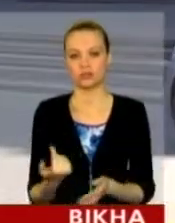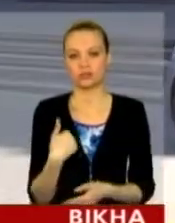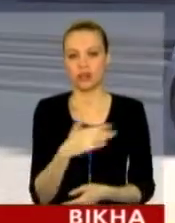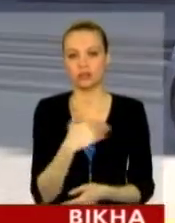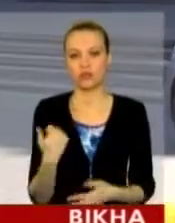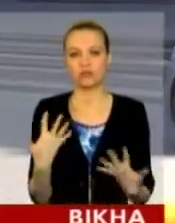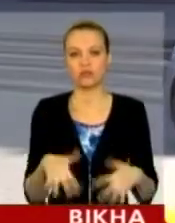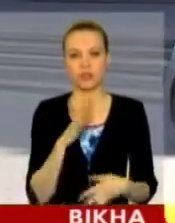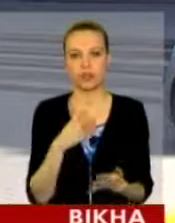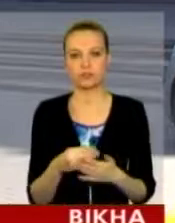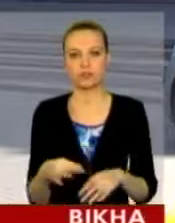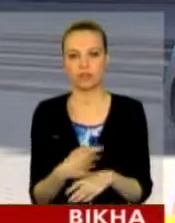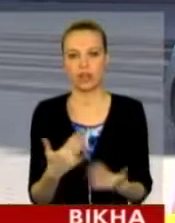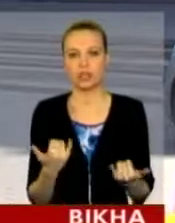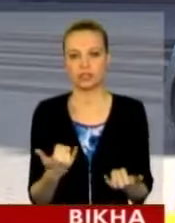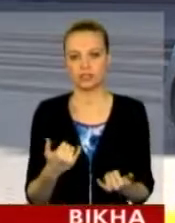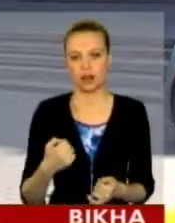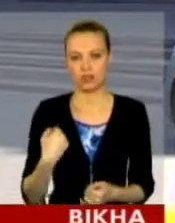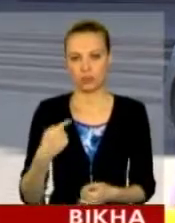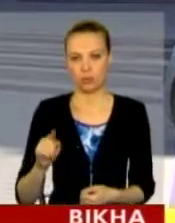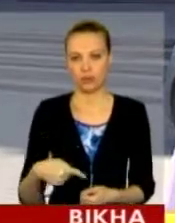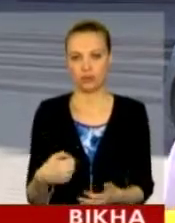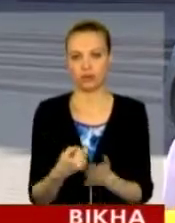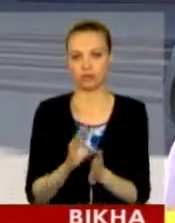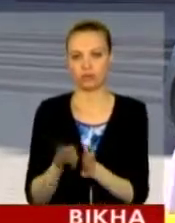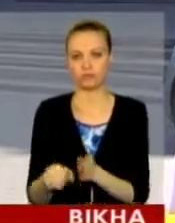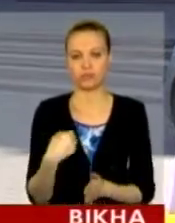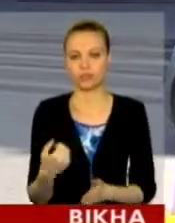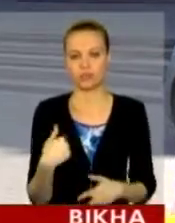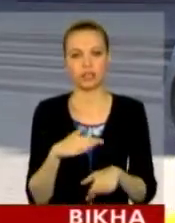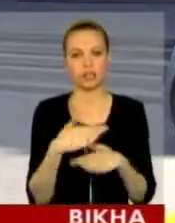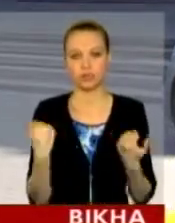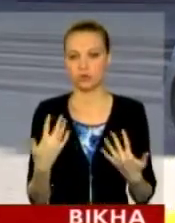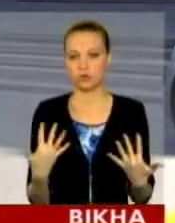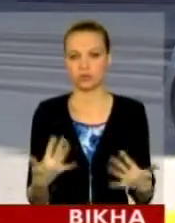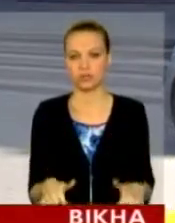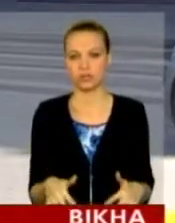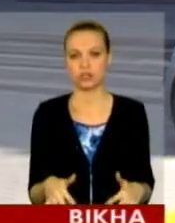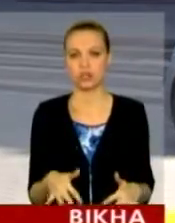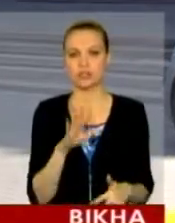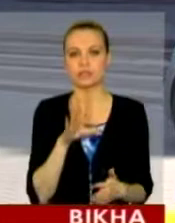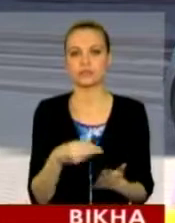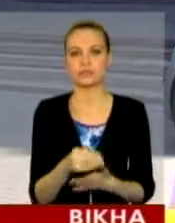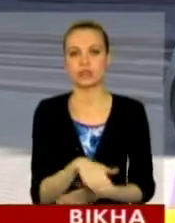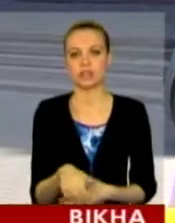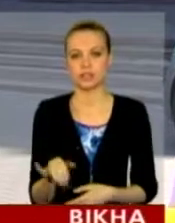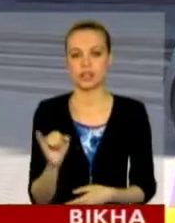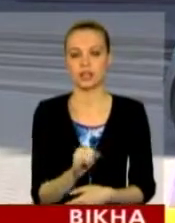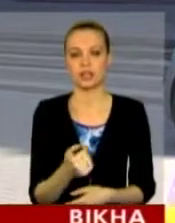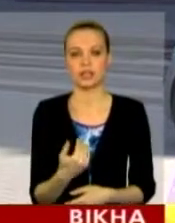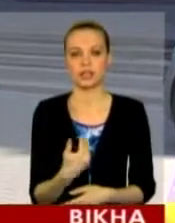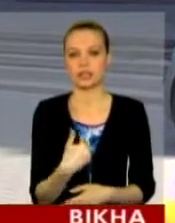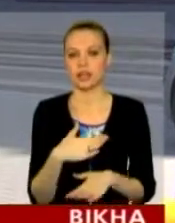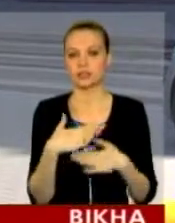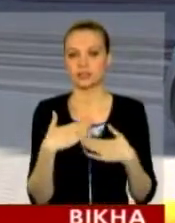хочу втрачати свого чоловіка, який зараз мобілізований до війська. Я не хочу втрачати своїх дітей і я